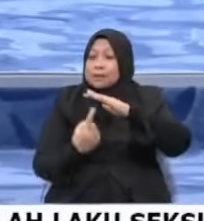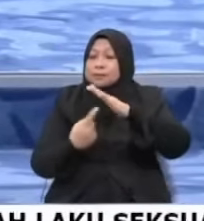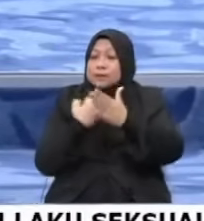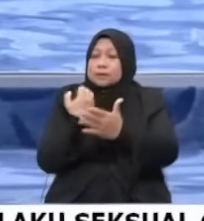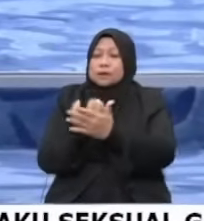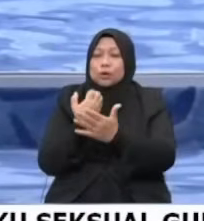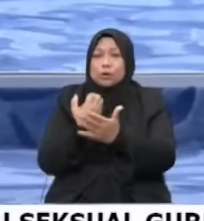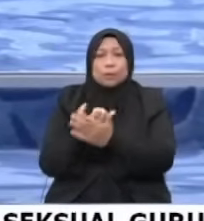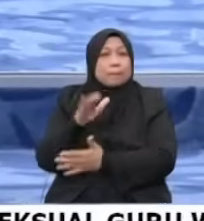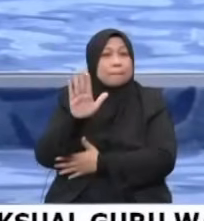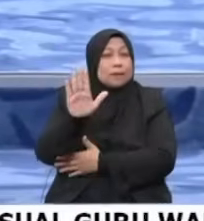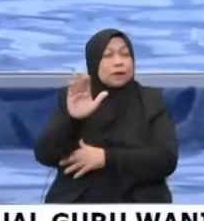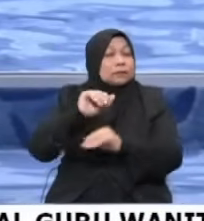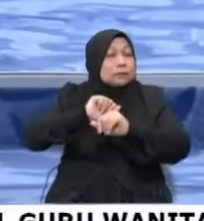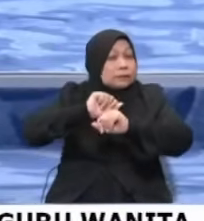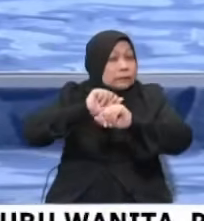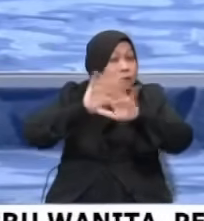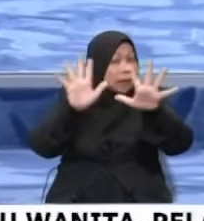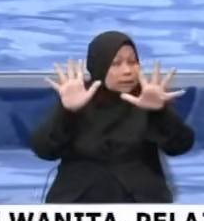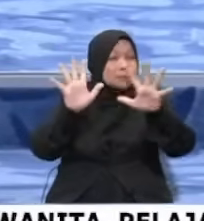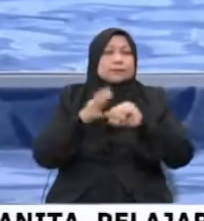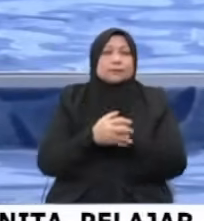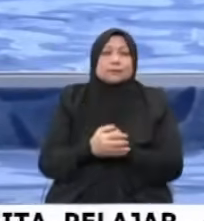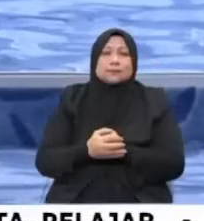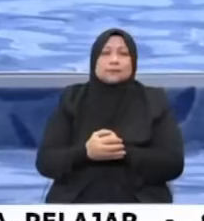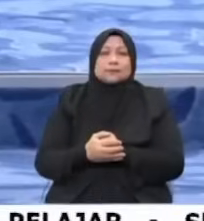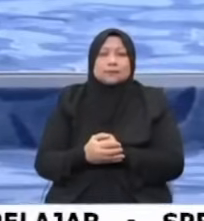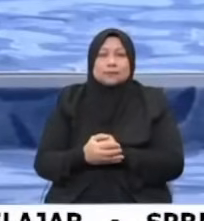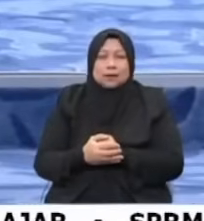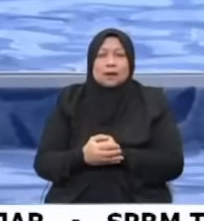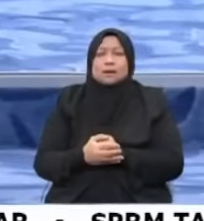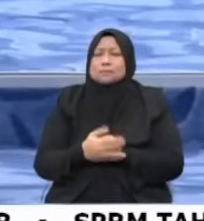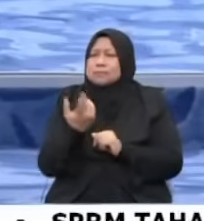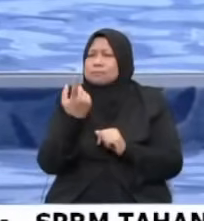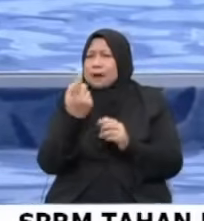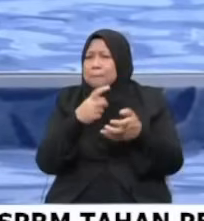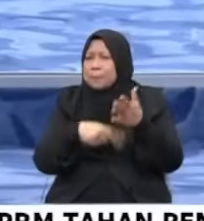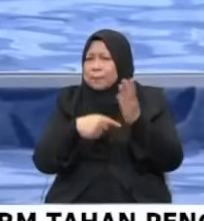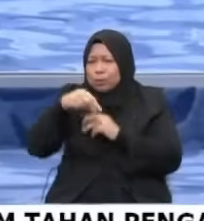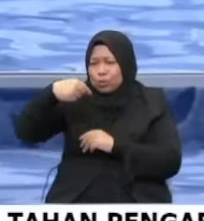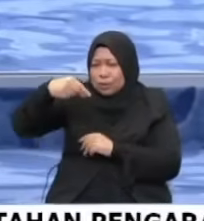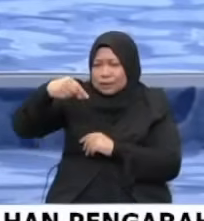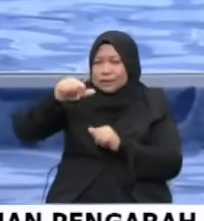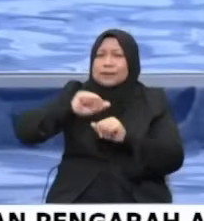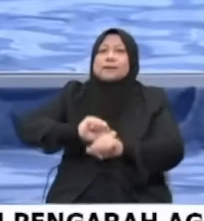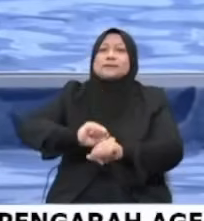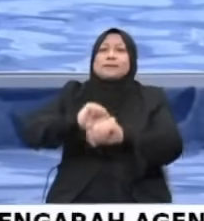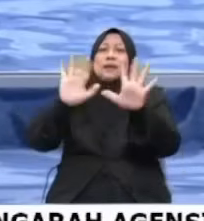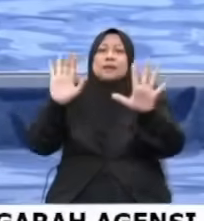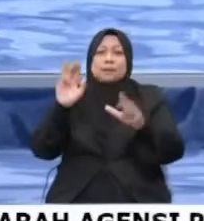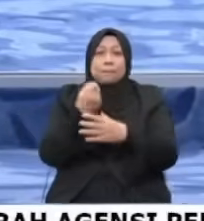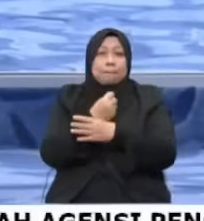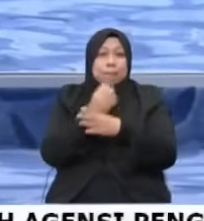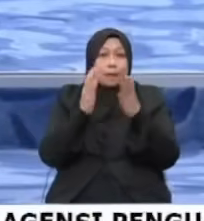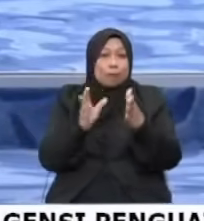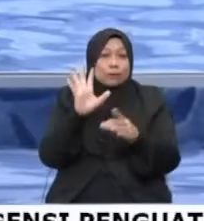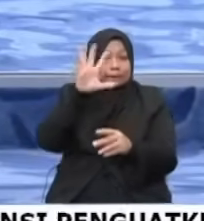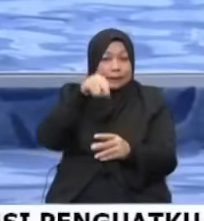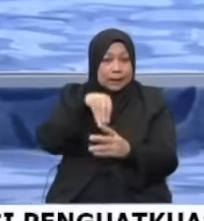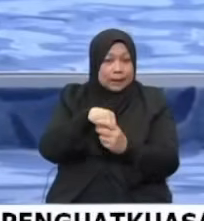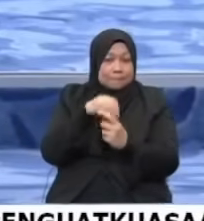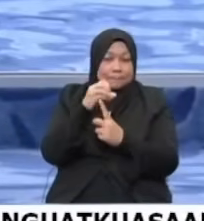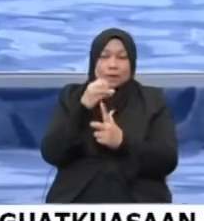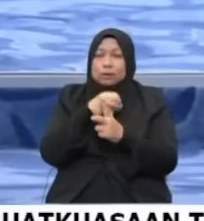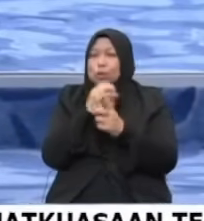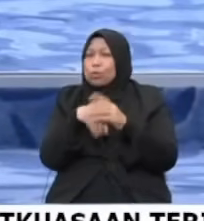ekonomi Madani itu jelas ada yang disebut Clarity dasar-dasar pelabur sama ada domestik